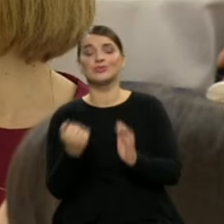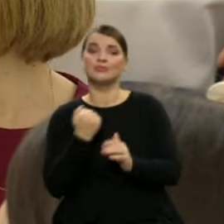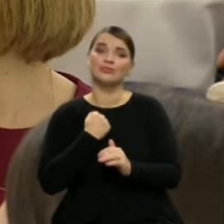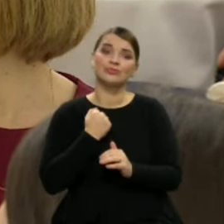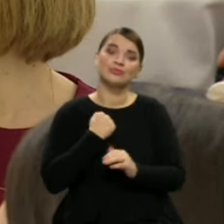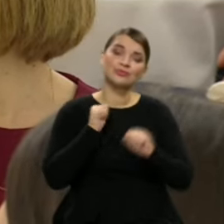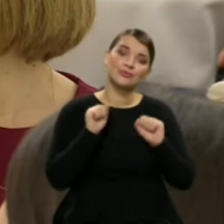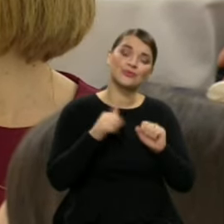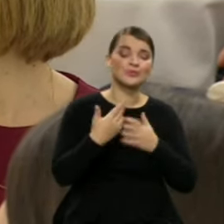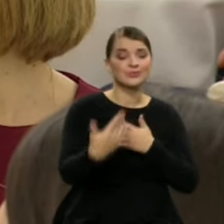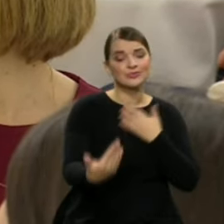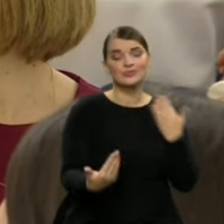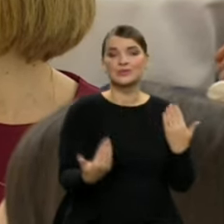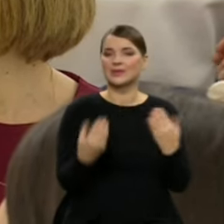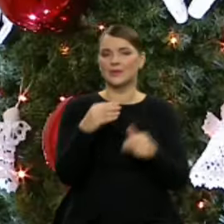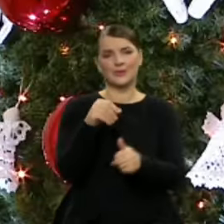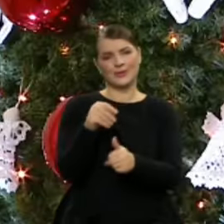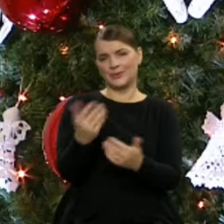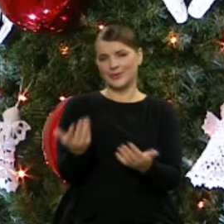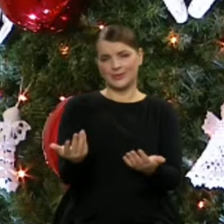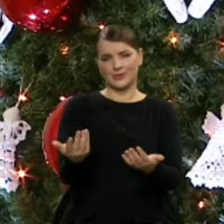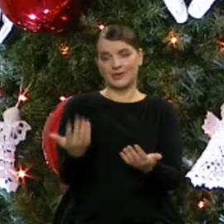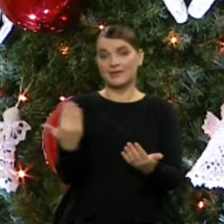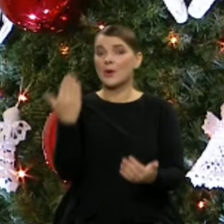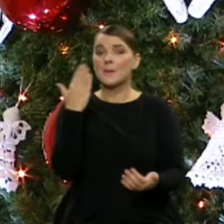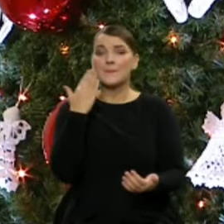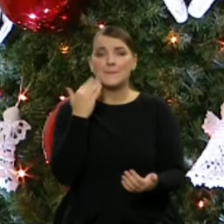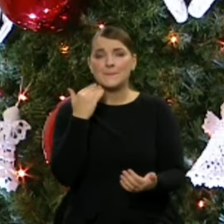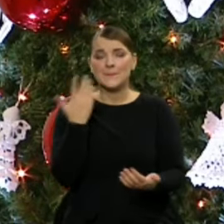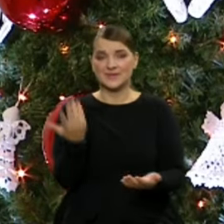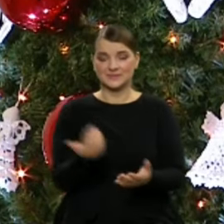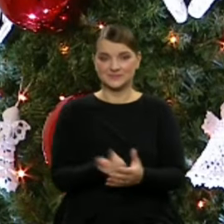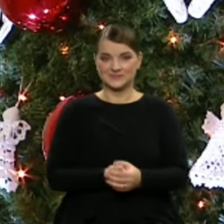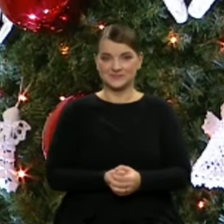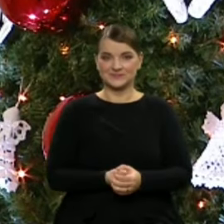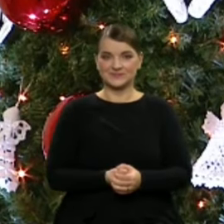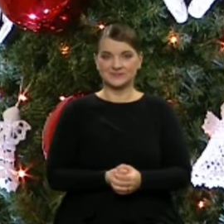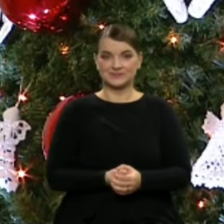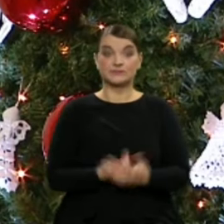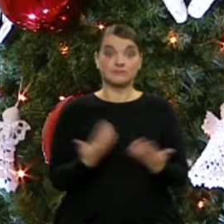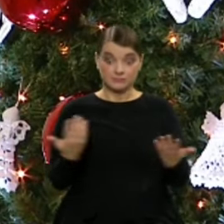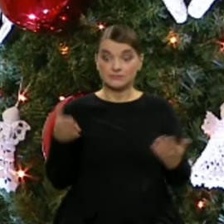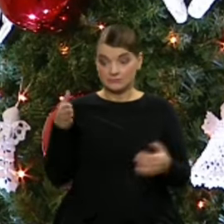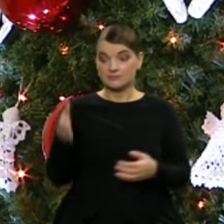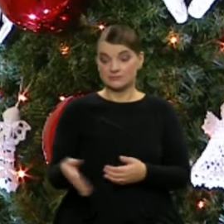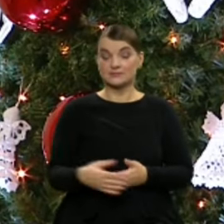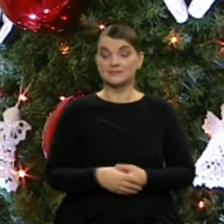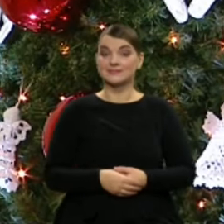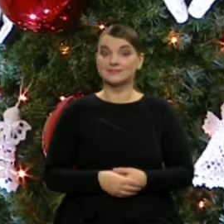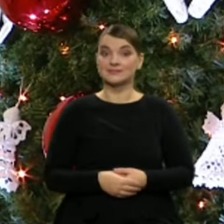Juk tai yra taip nuostabu. Ir tai yra taip paprasta padaryti. Ir tai daroma.